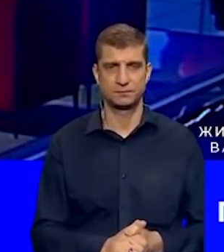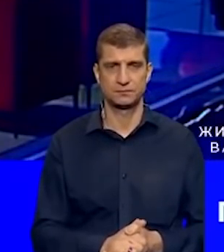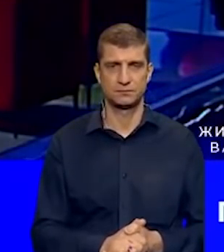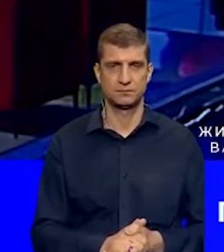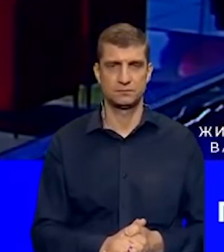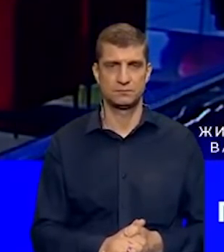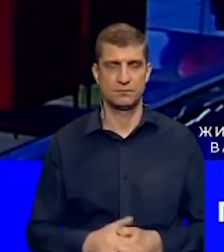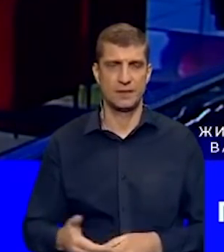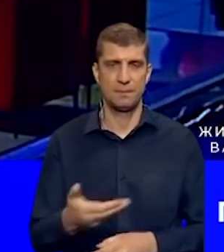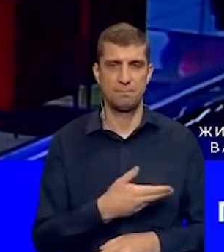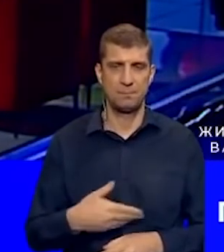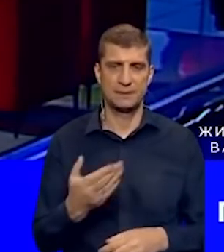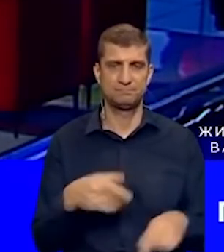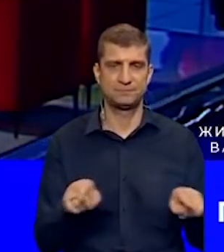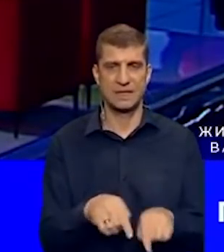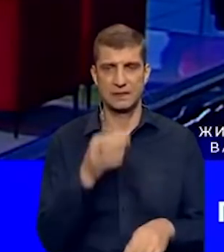Ми